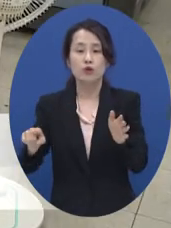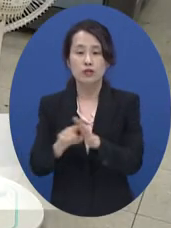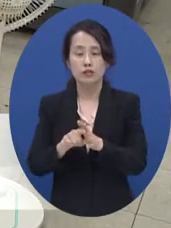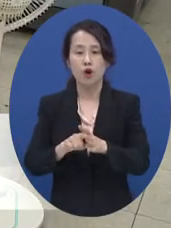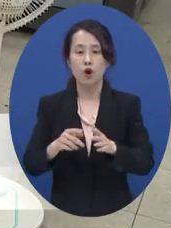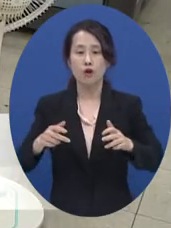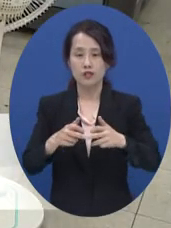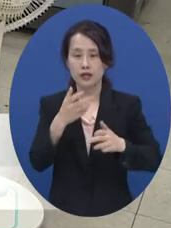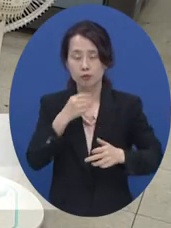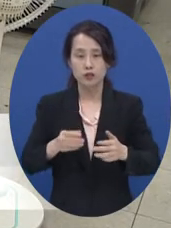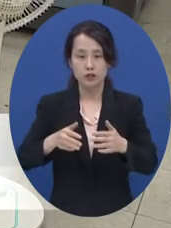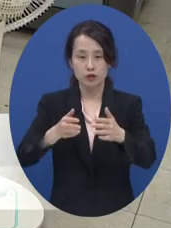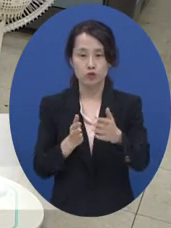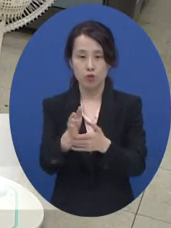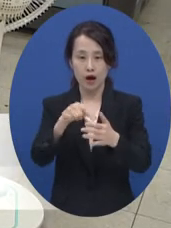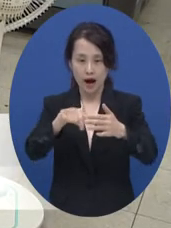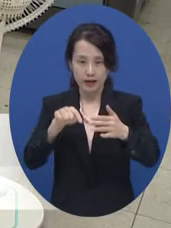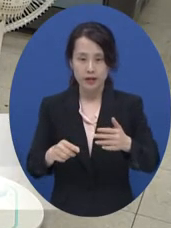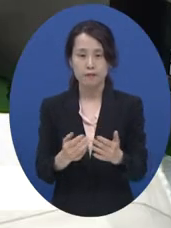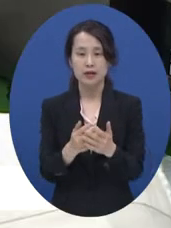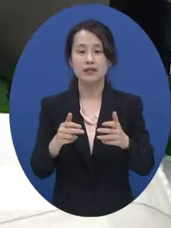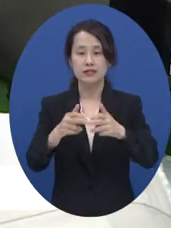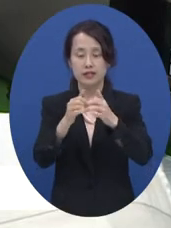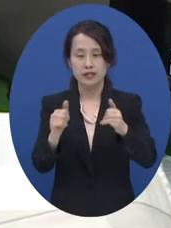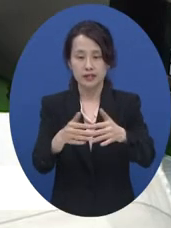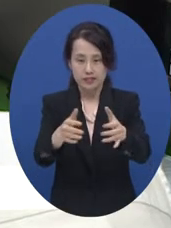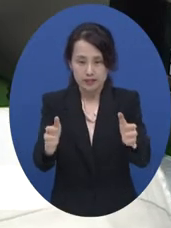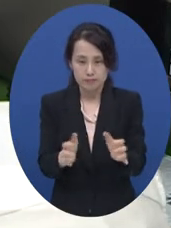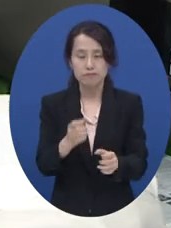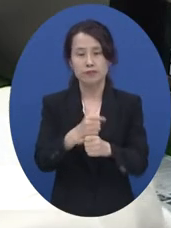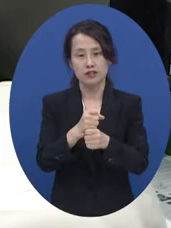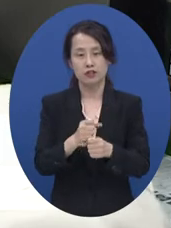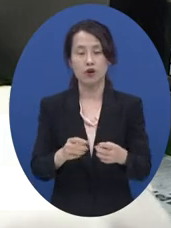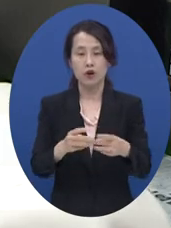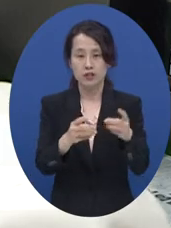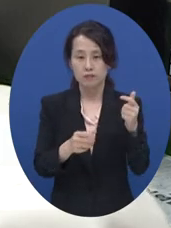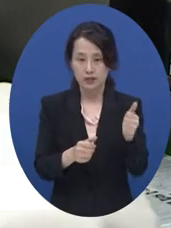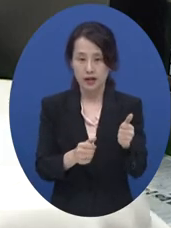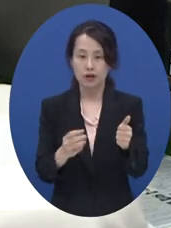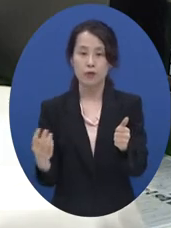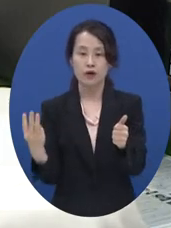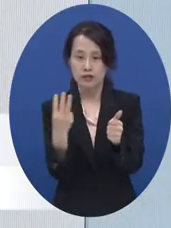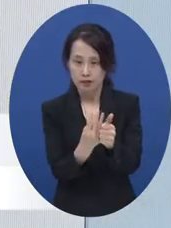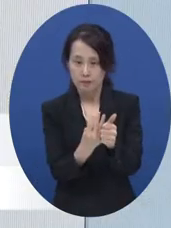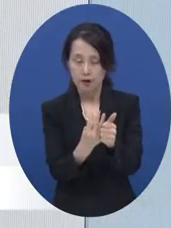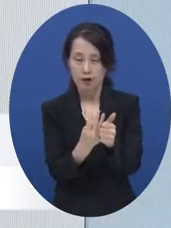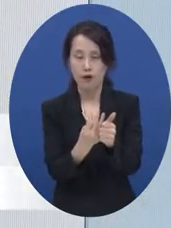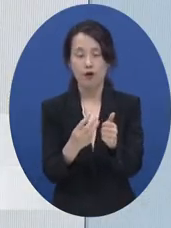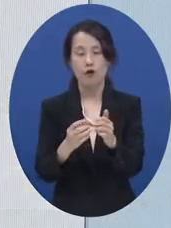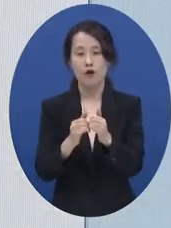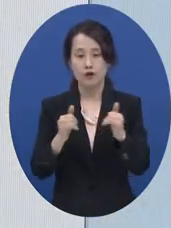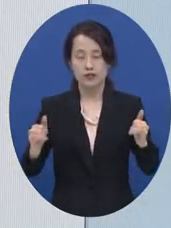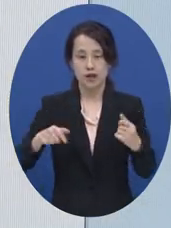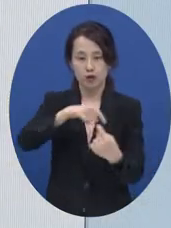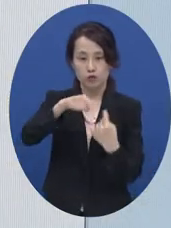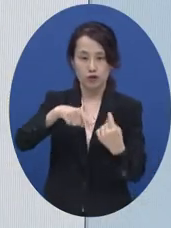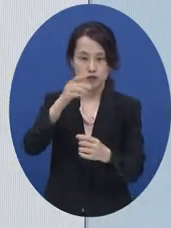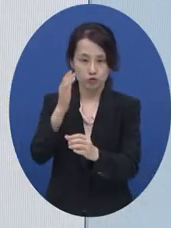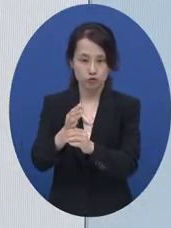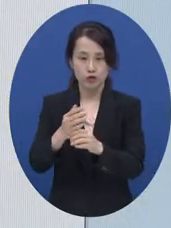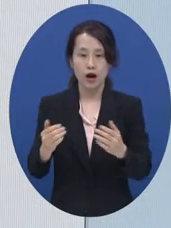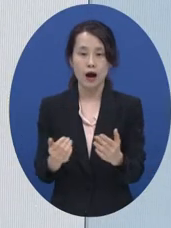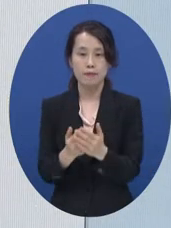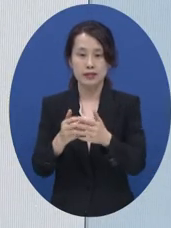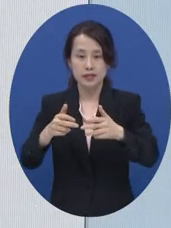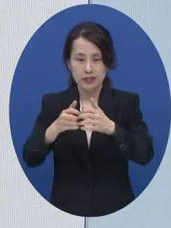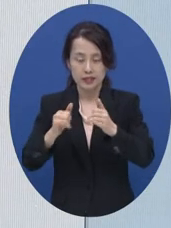지원 팀 을 설치했다고 밝혔습니다 팀장을 포함해 4명으로 구성된 발달장애인 지원 팀은 발달 장애인 가족